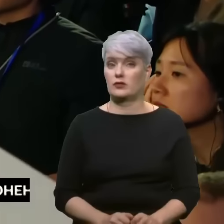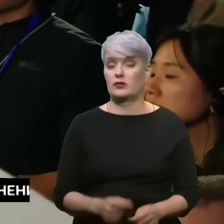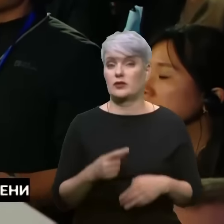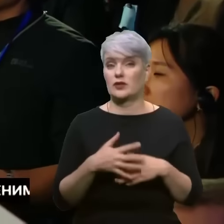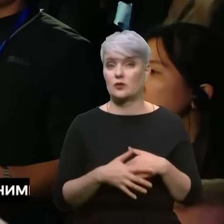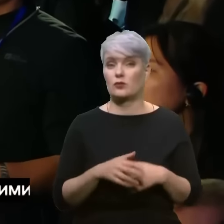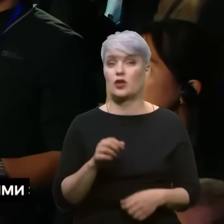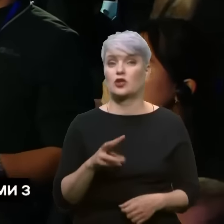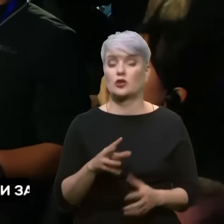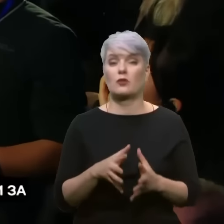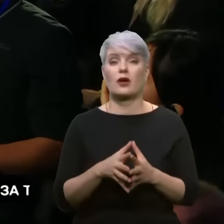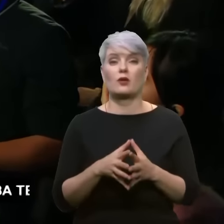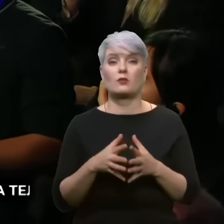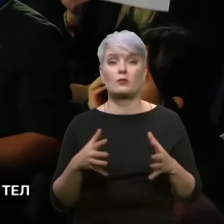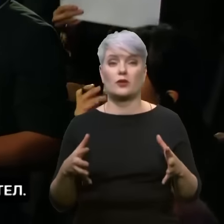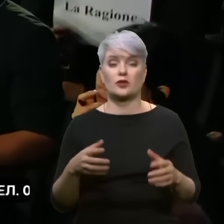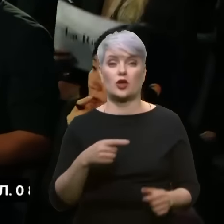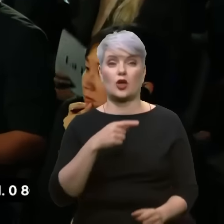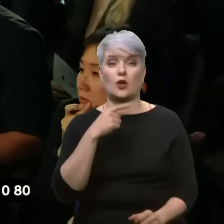Зрозуміло, що чим більше Росія